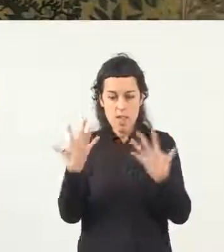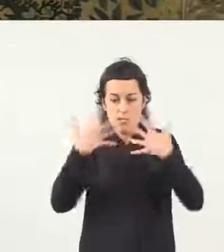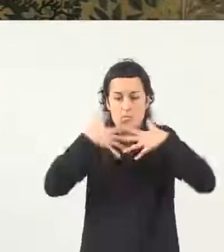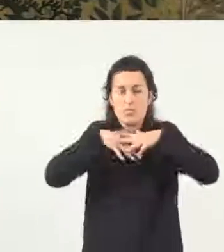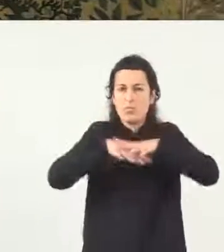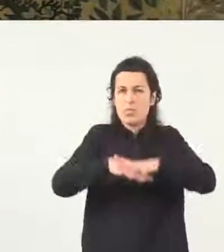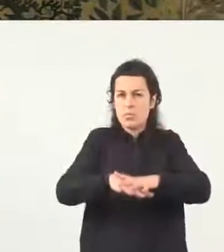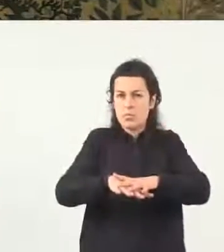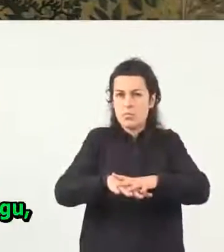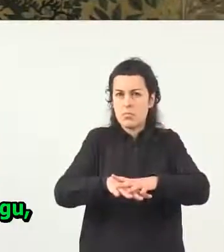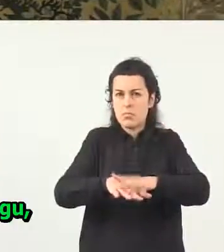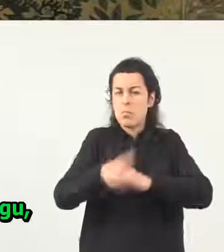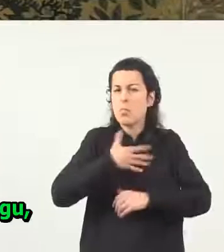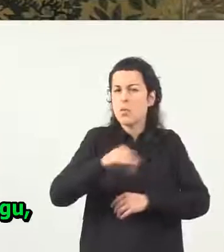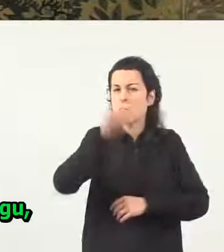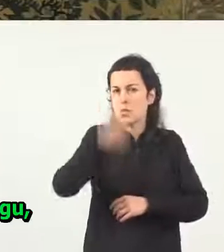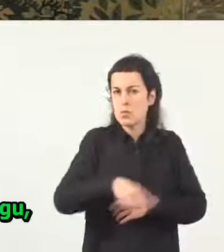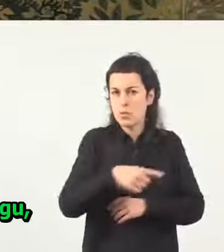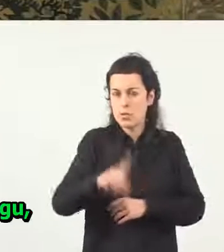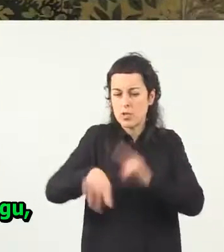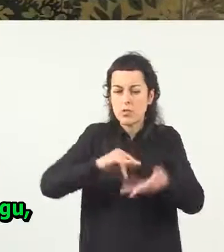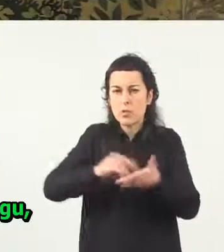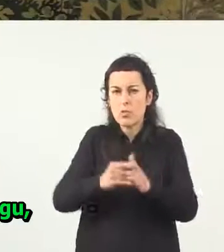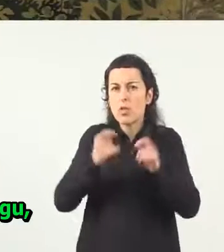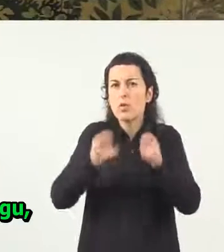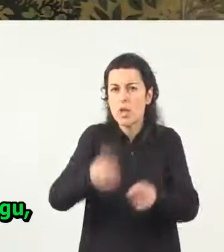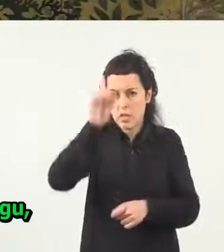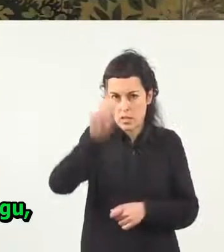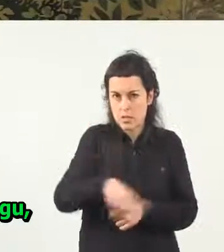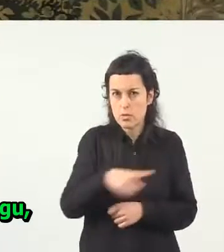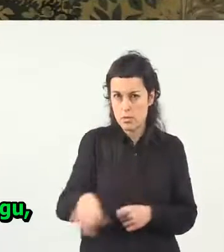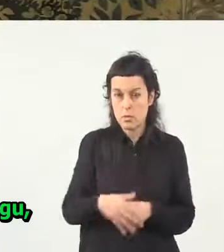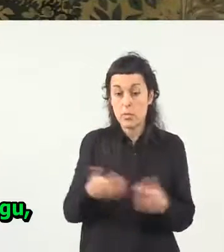eta ikusteko zer egin horrekin? Bueno, ba, nik usteot itun berria egin behar badugu,